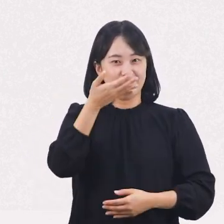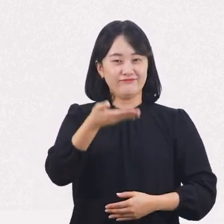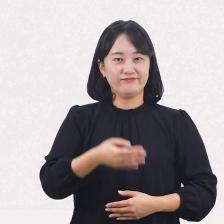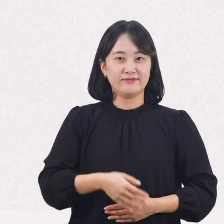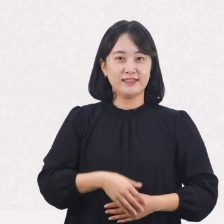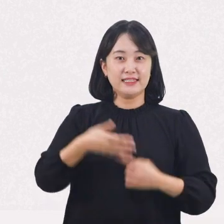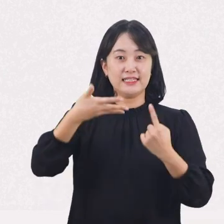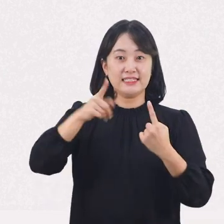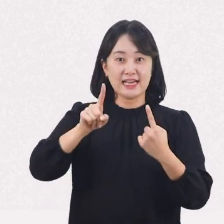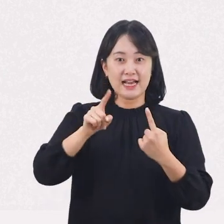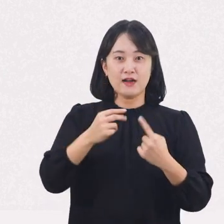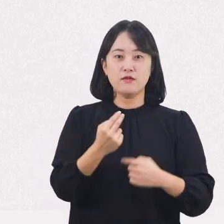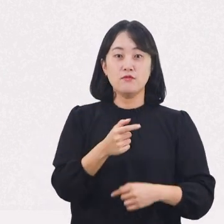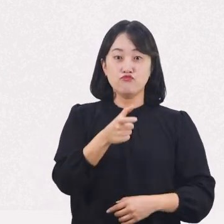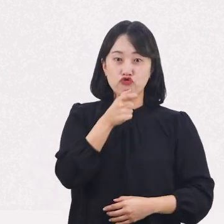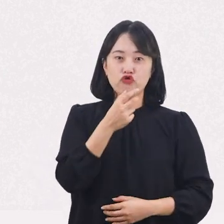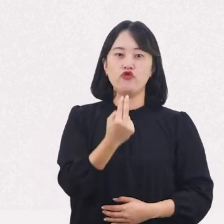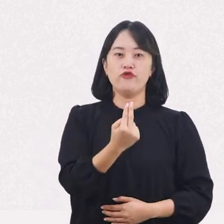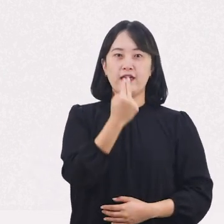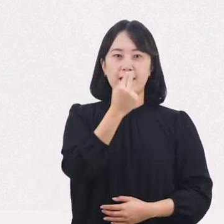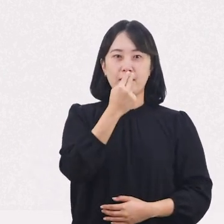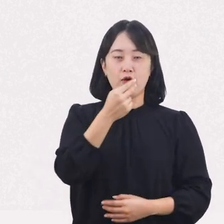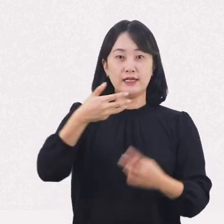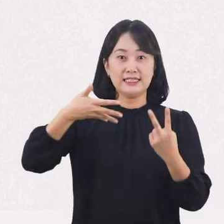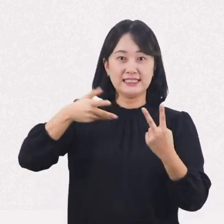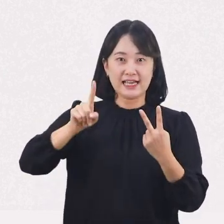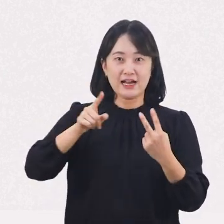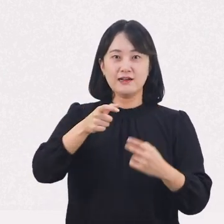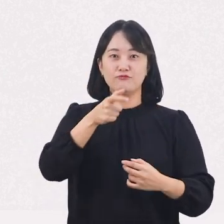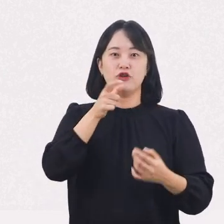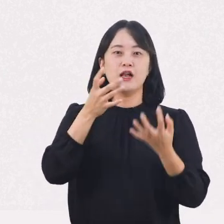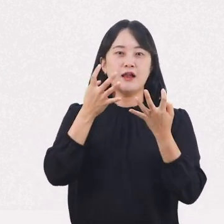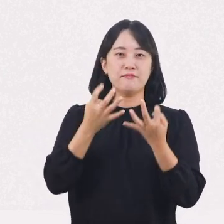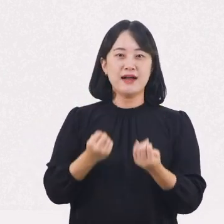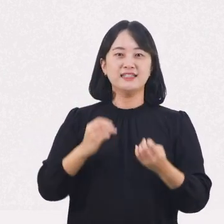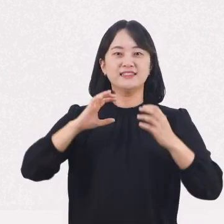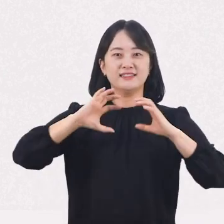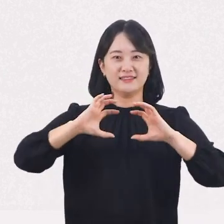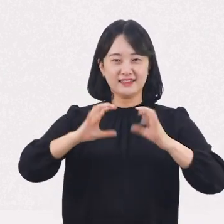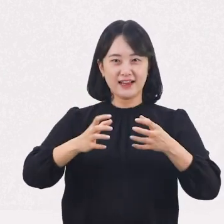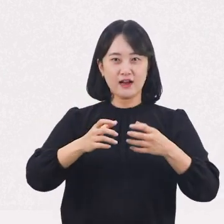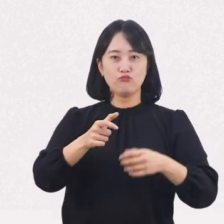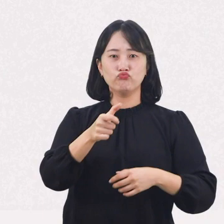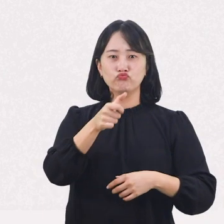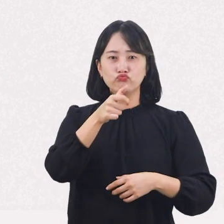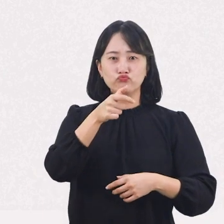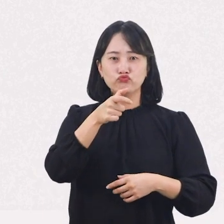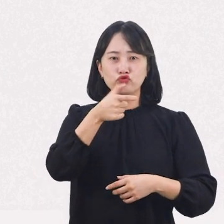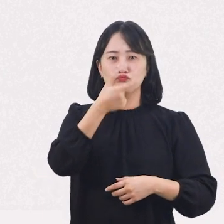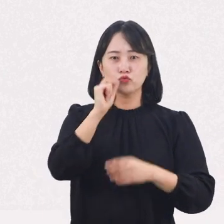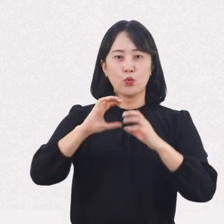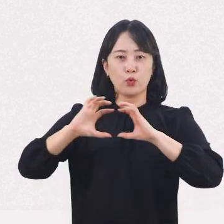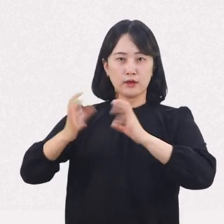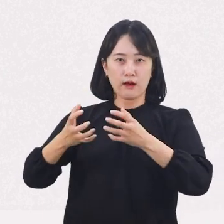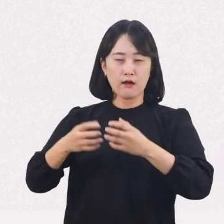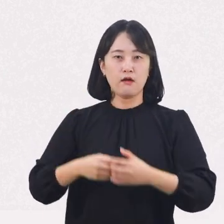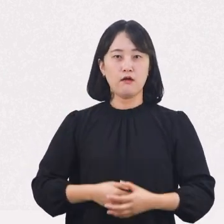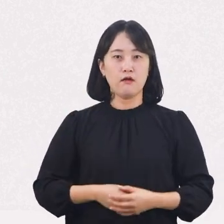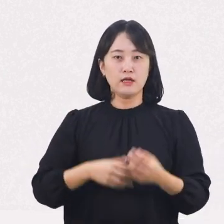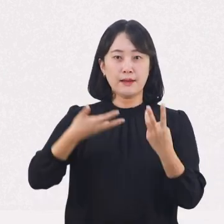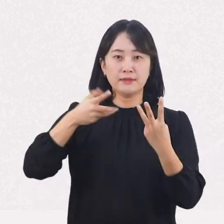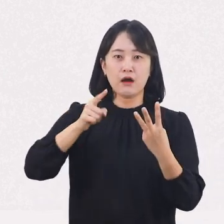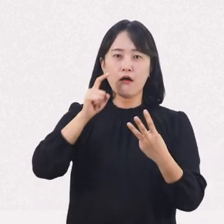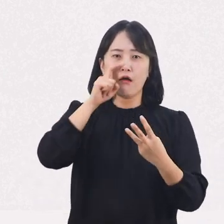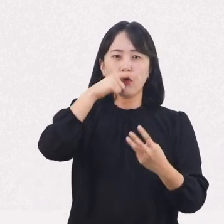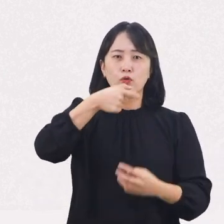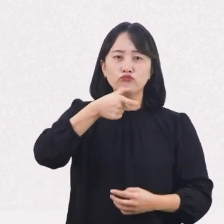1차 시 물은 생명이에요. 2차 시 물이 많은 나라, 물이 없는 나라. 3차 시